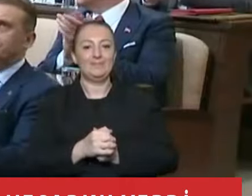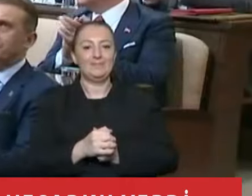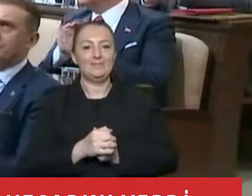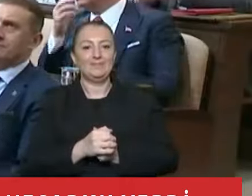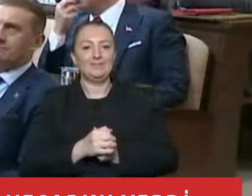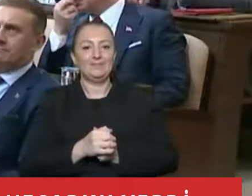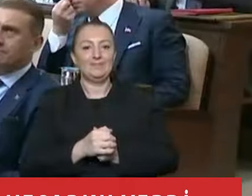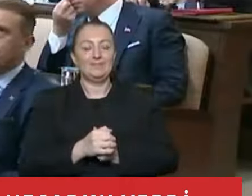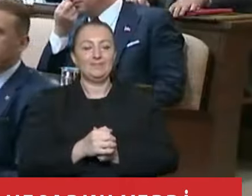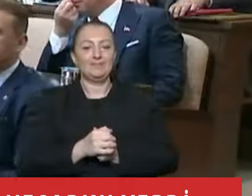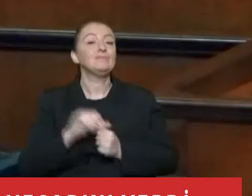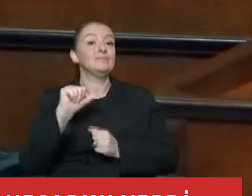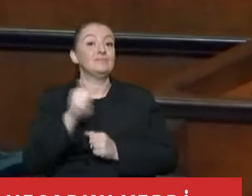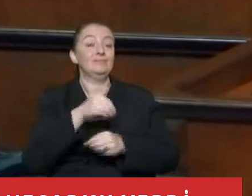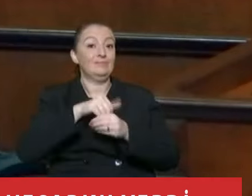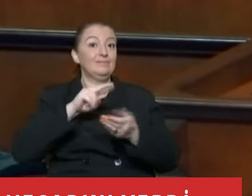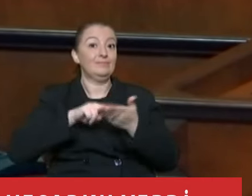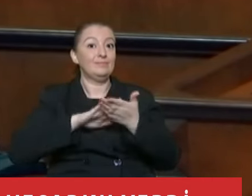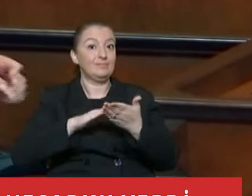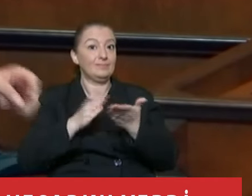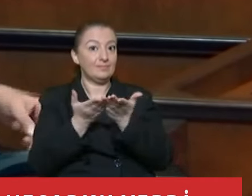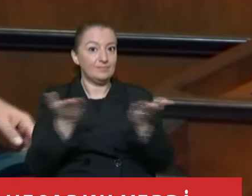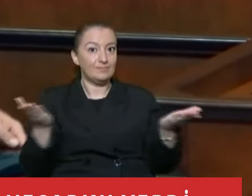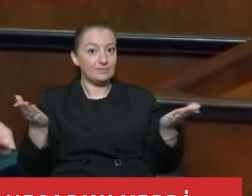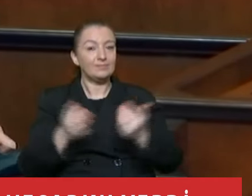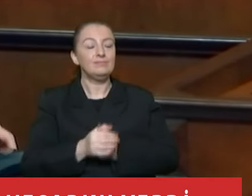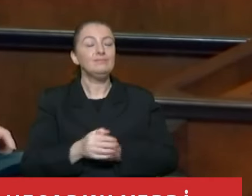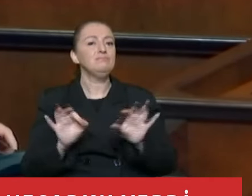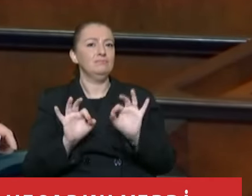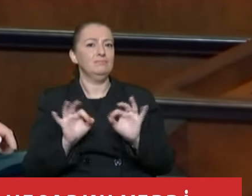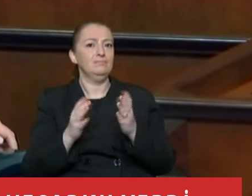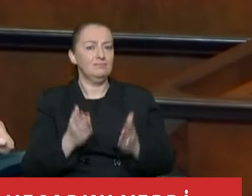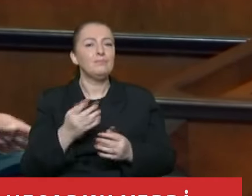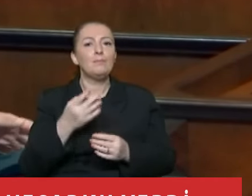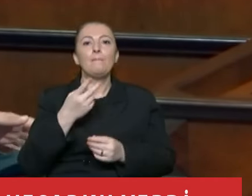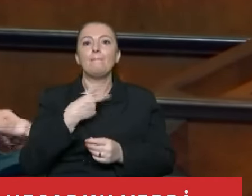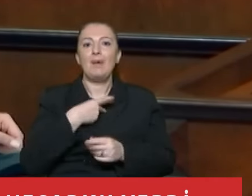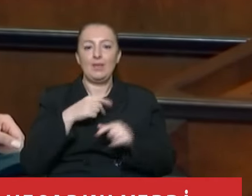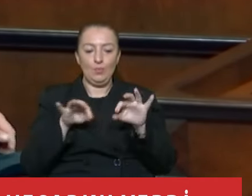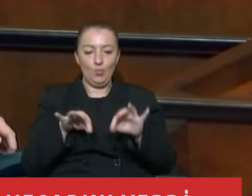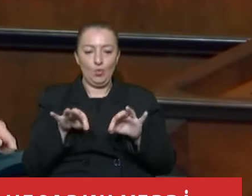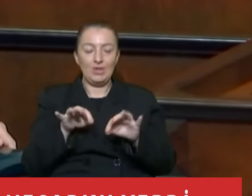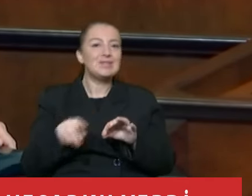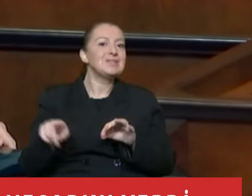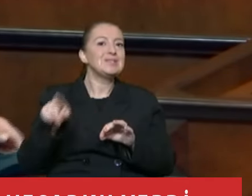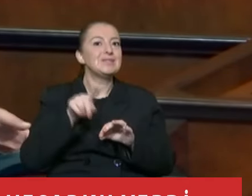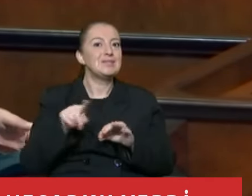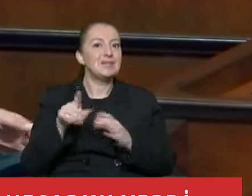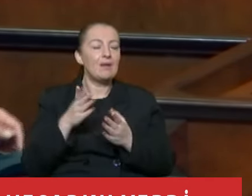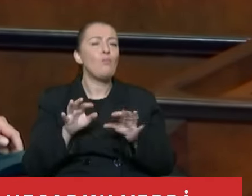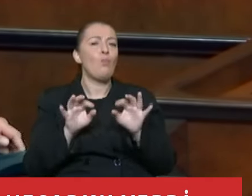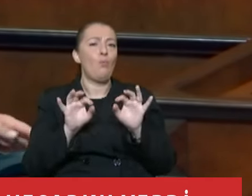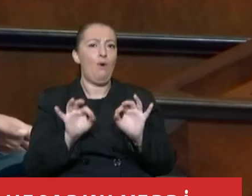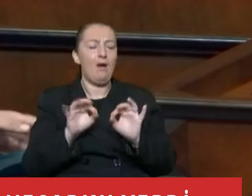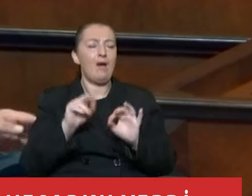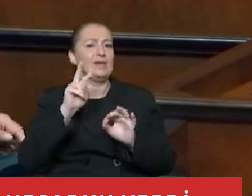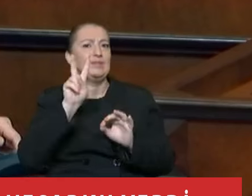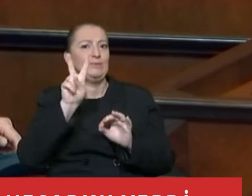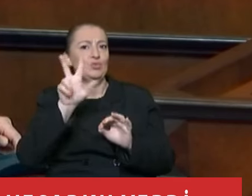hepimize değerli meclis üyesi arkadaşlarım Tabii ben bugün sizlere Elbette